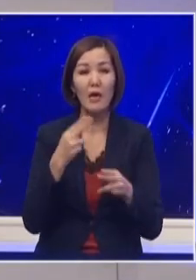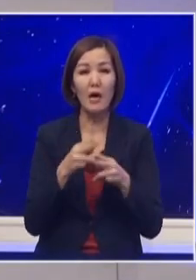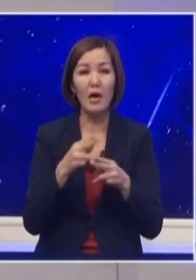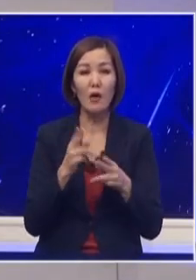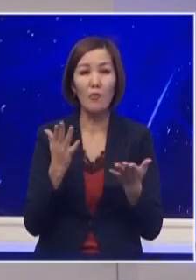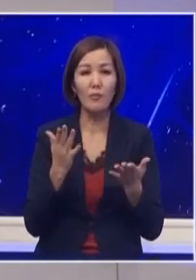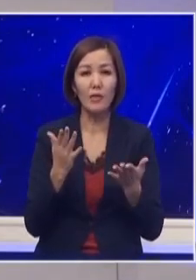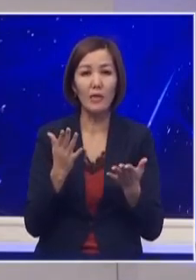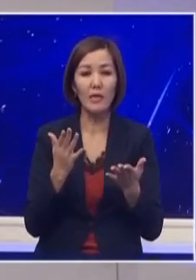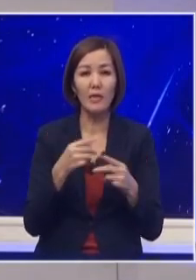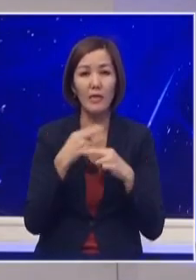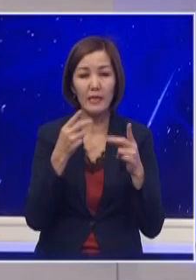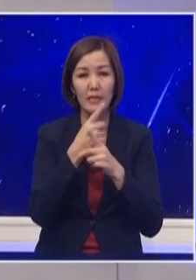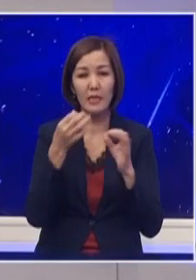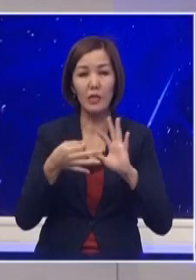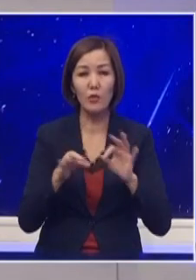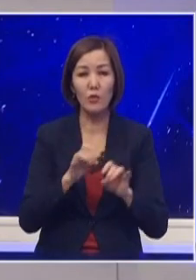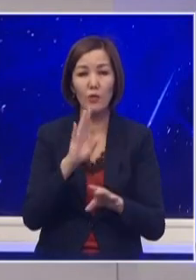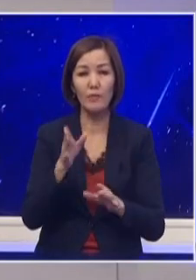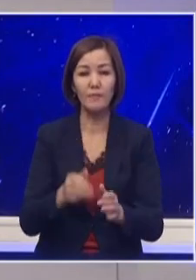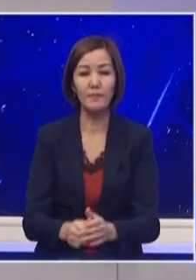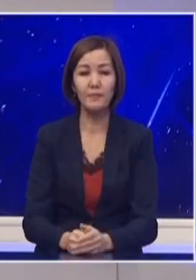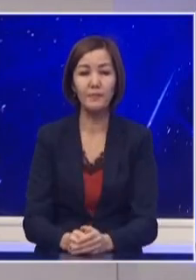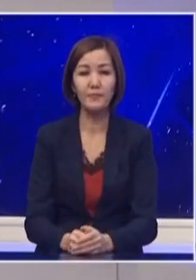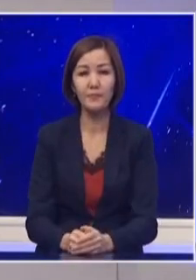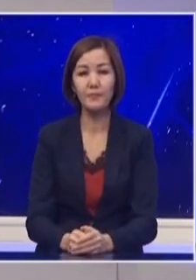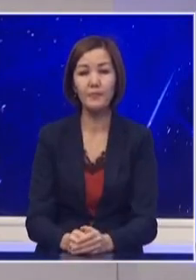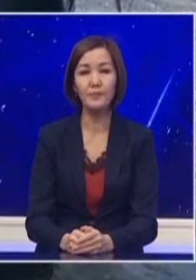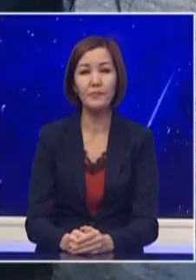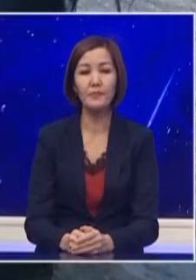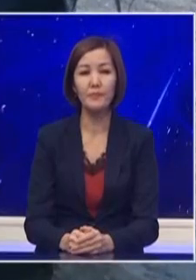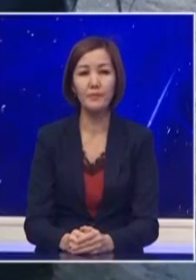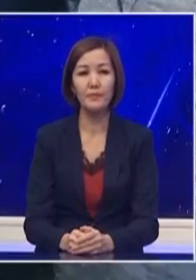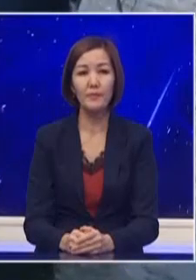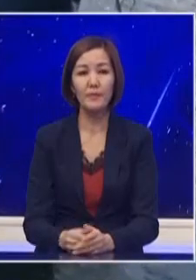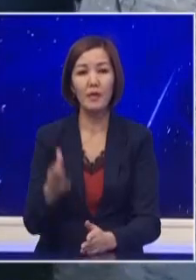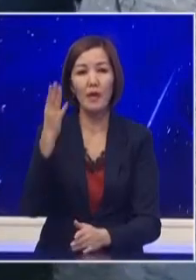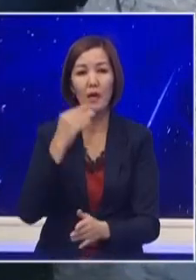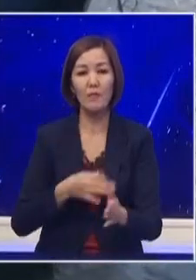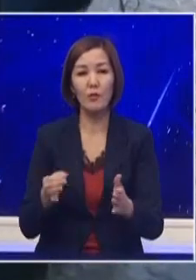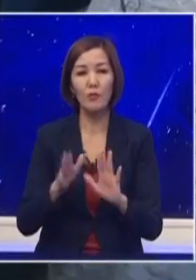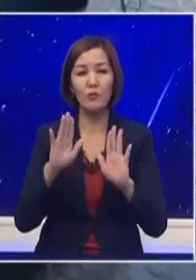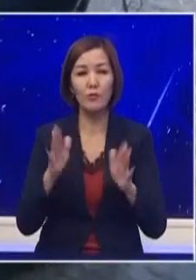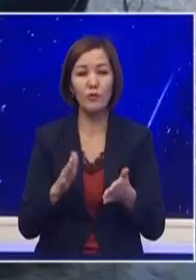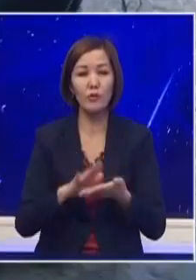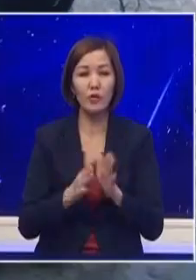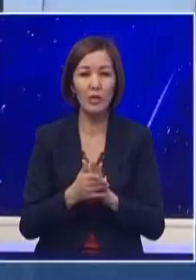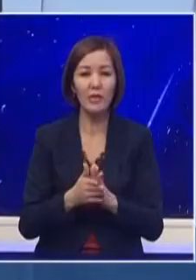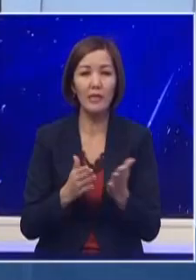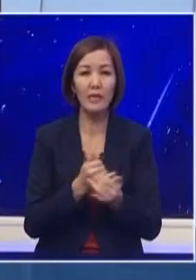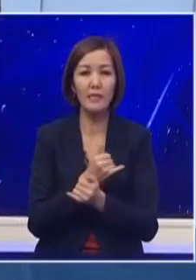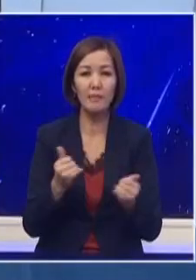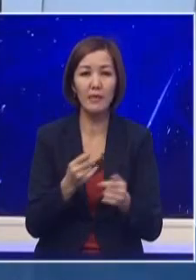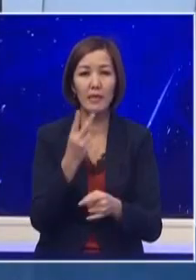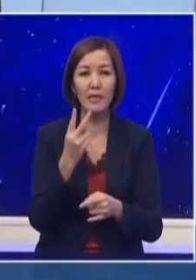қауіп жайлы ескертті. Толығырақ Мәди Мәлік баяндасын. Алматы облысында төтенше жағдайда қызмет атқаратын